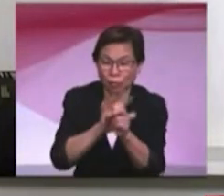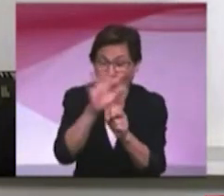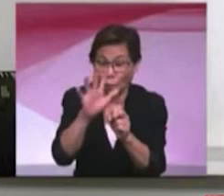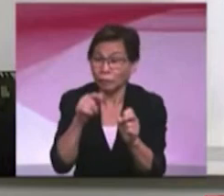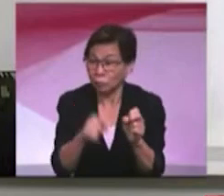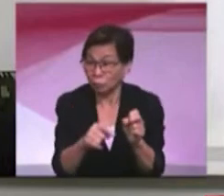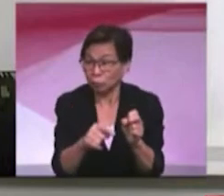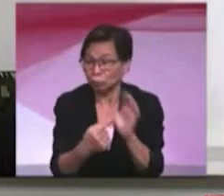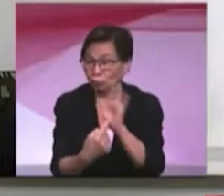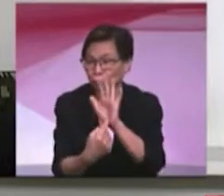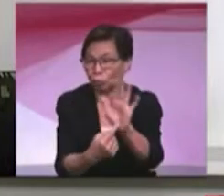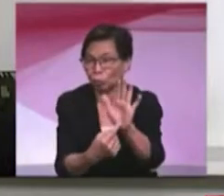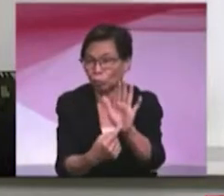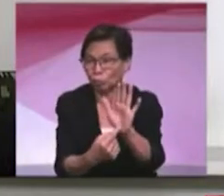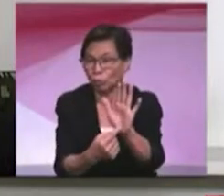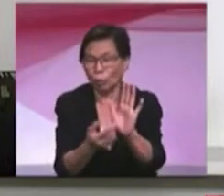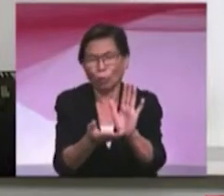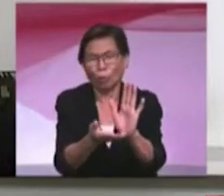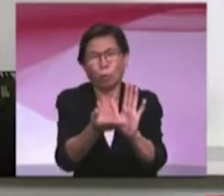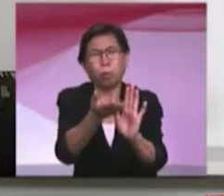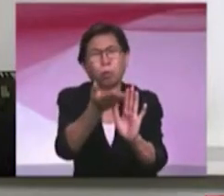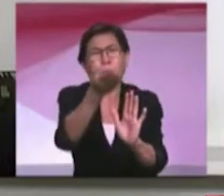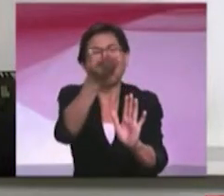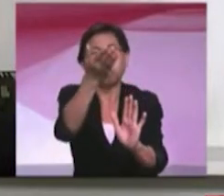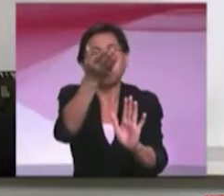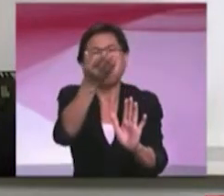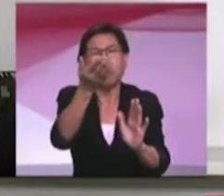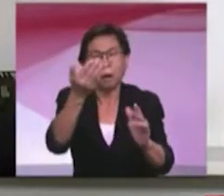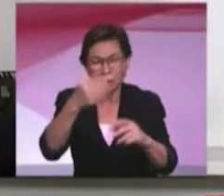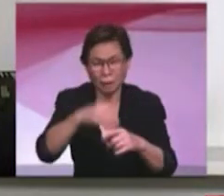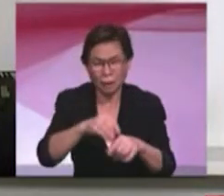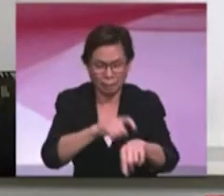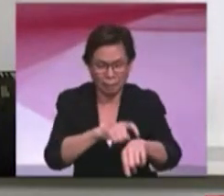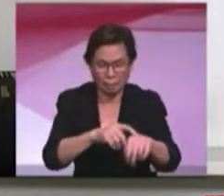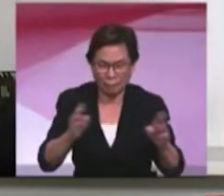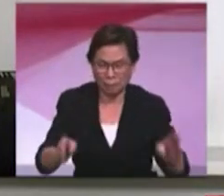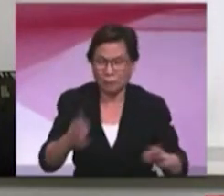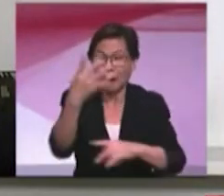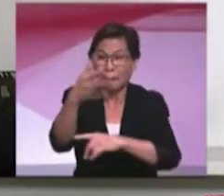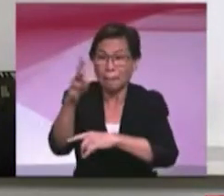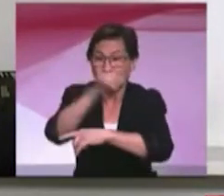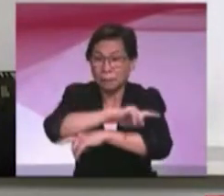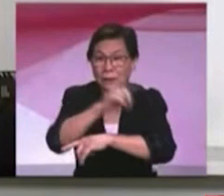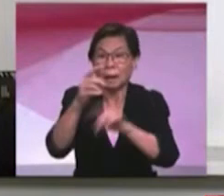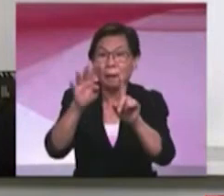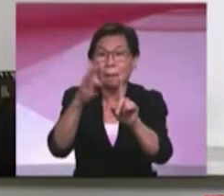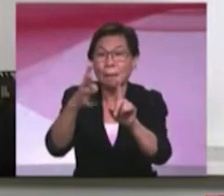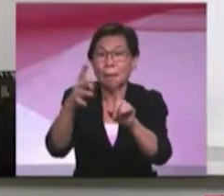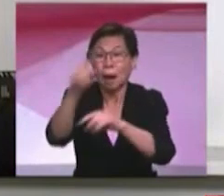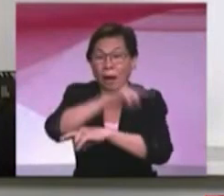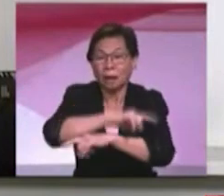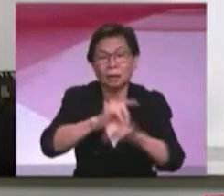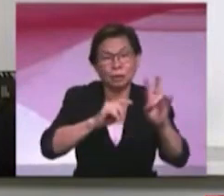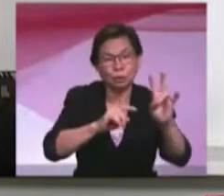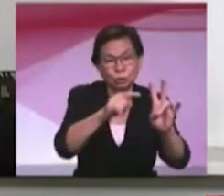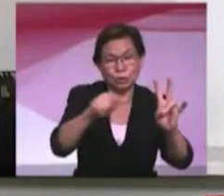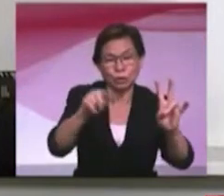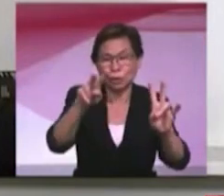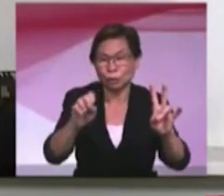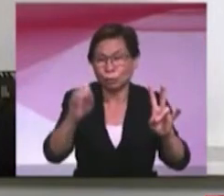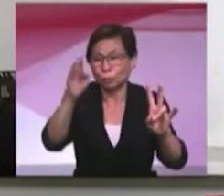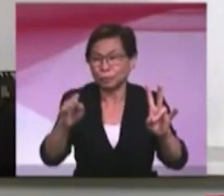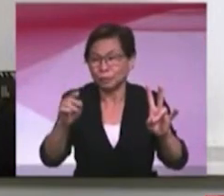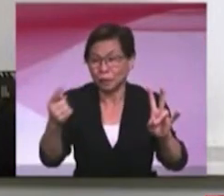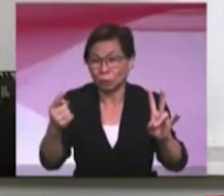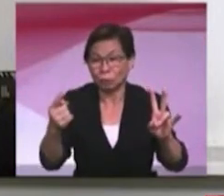kes COVID-19 masih menunjukkan tren peningkatan di mana dalam tempoh 14 hari dari 7 hingga